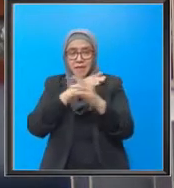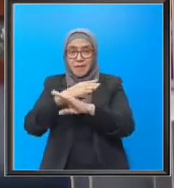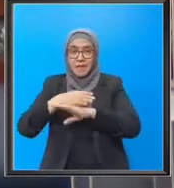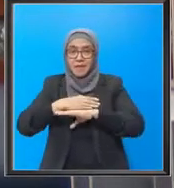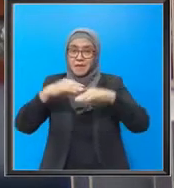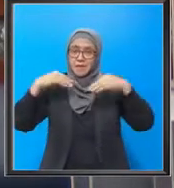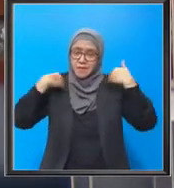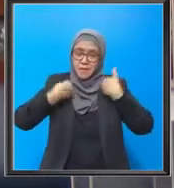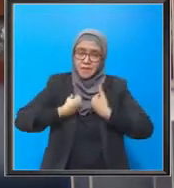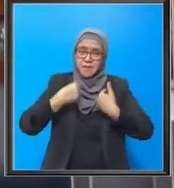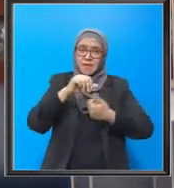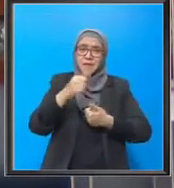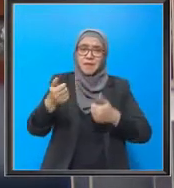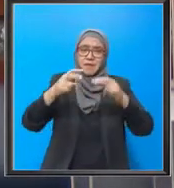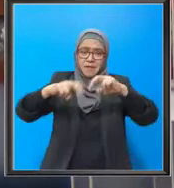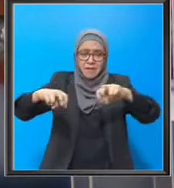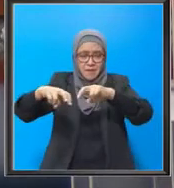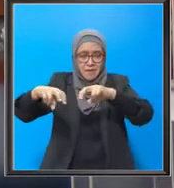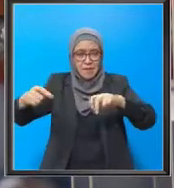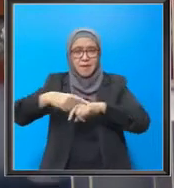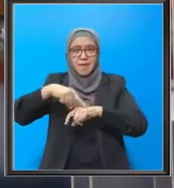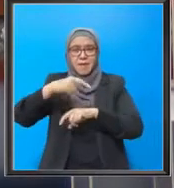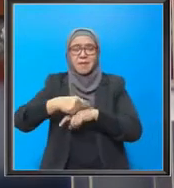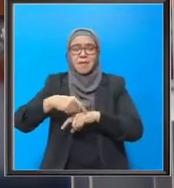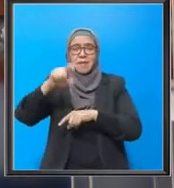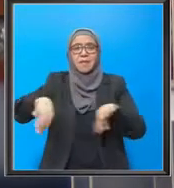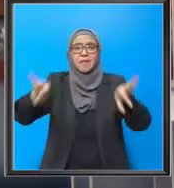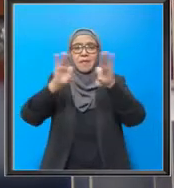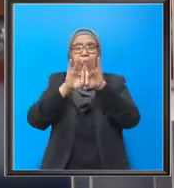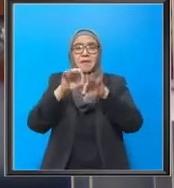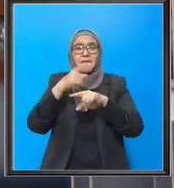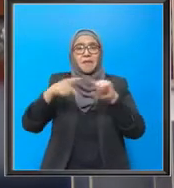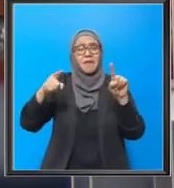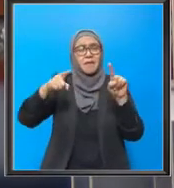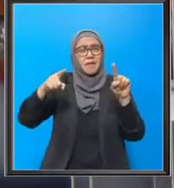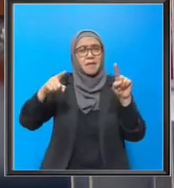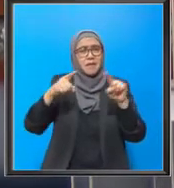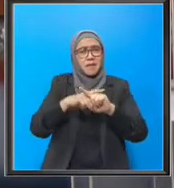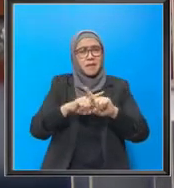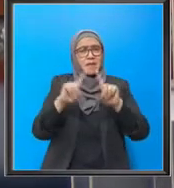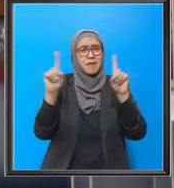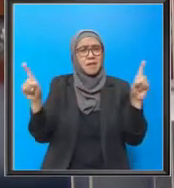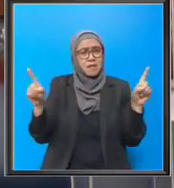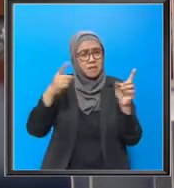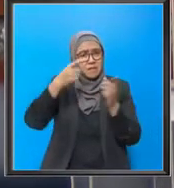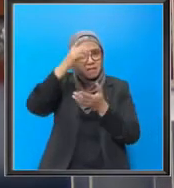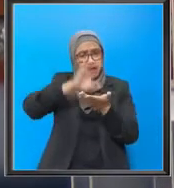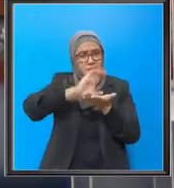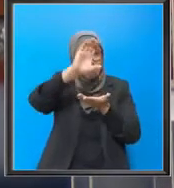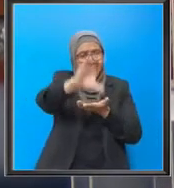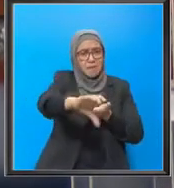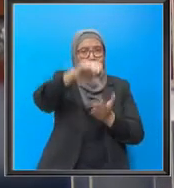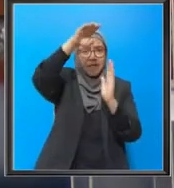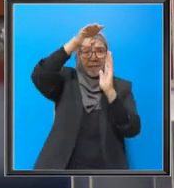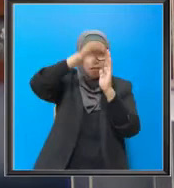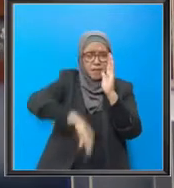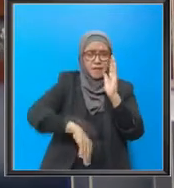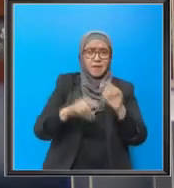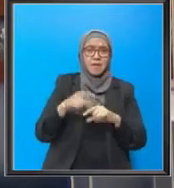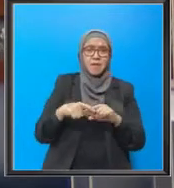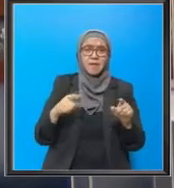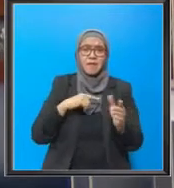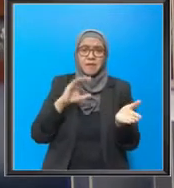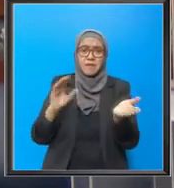tahun hadapan telah dikurangkan sebanyak 22000000 yaitu kepada 190000000 berbanding dengan